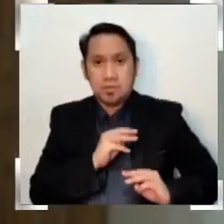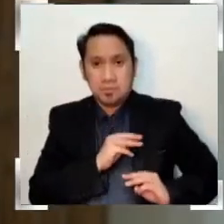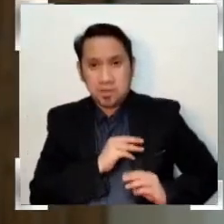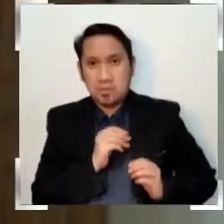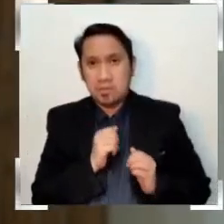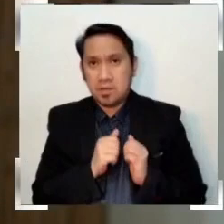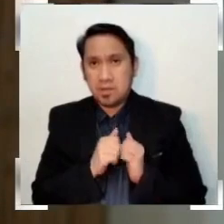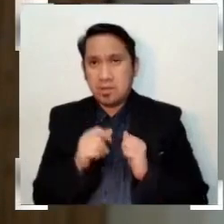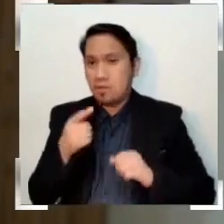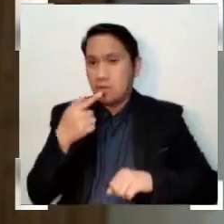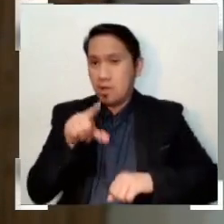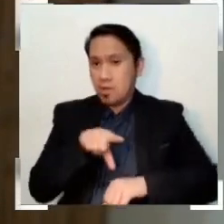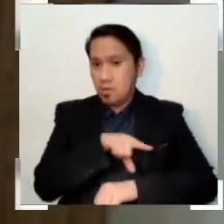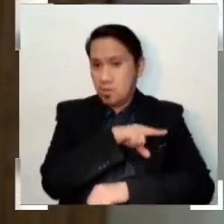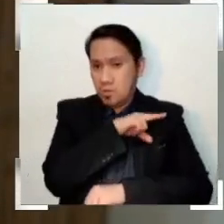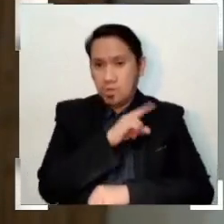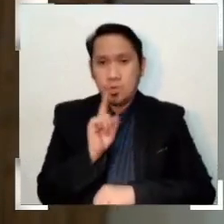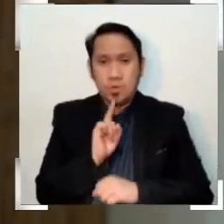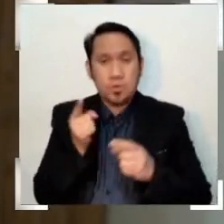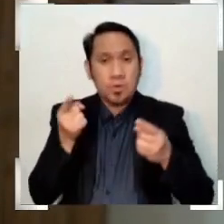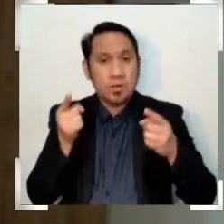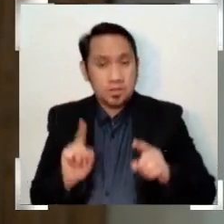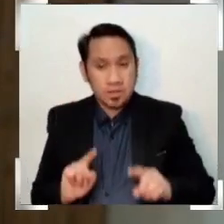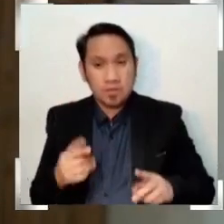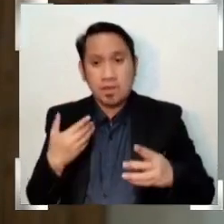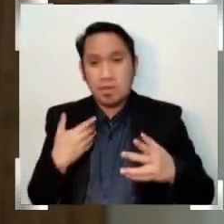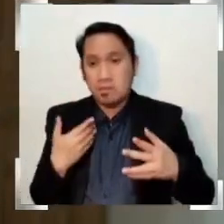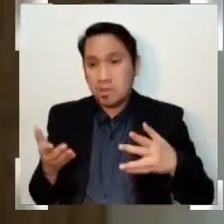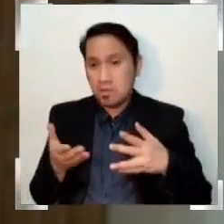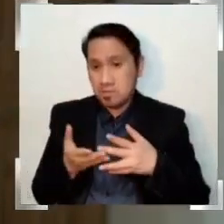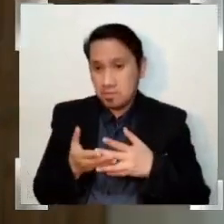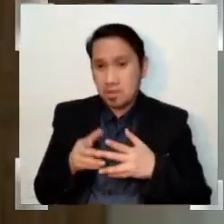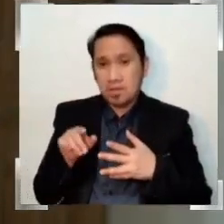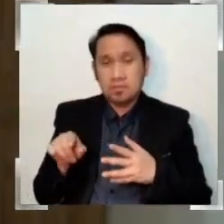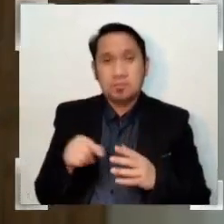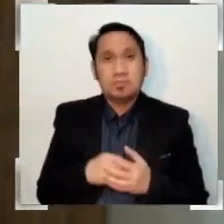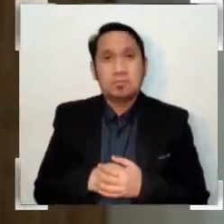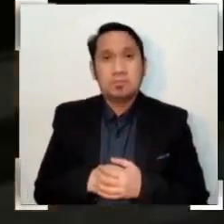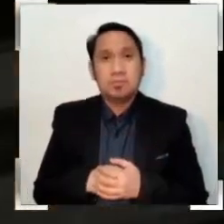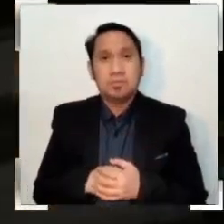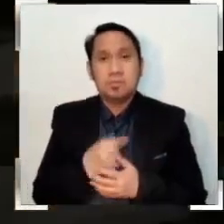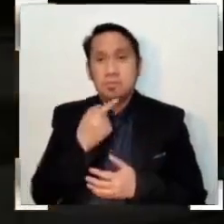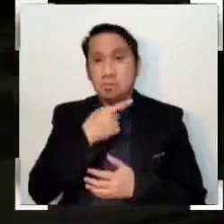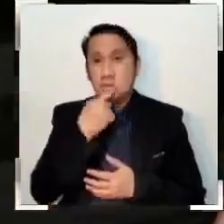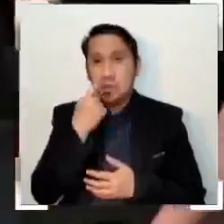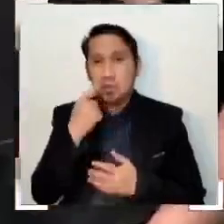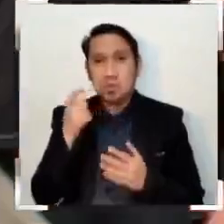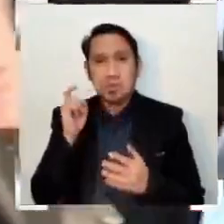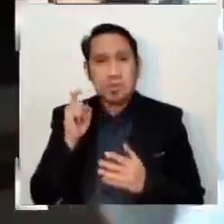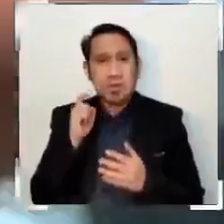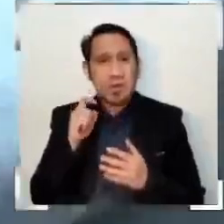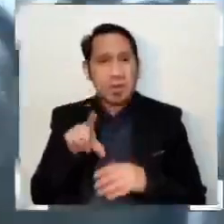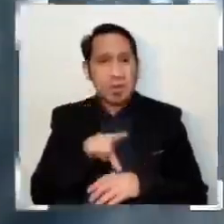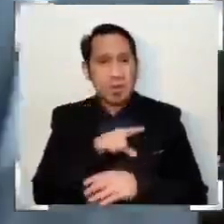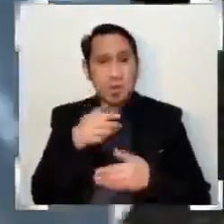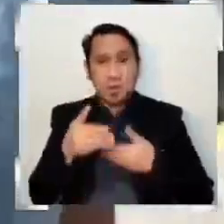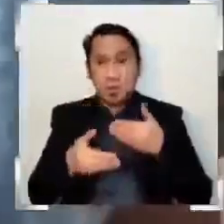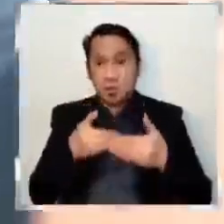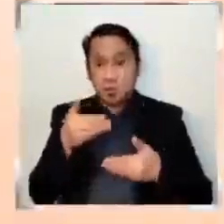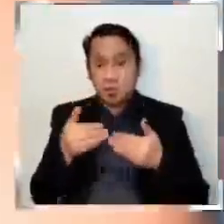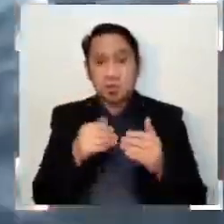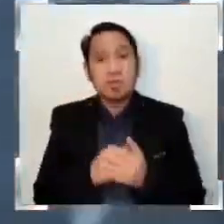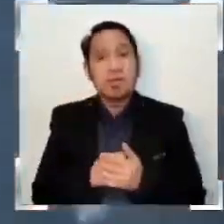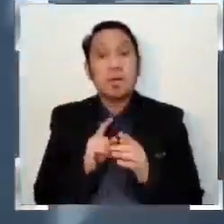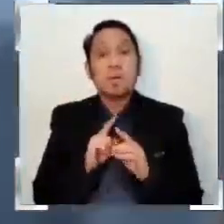What happens if charges are filed against him? Mahaba po kasi yung proseso. Pero ang biyuda ni Negros Oriental